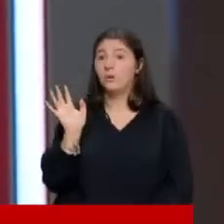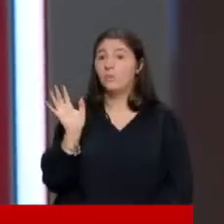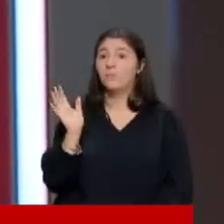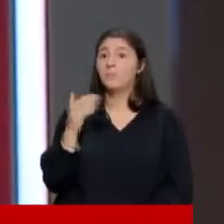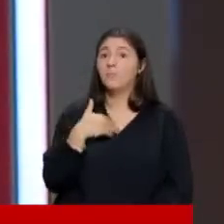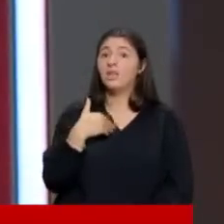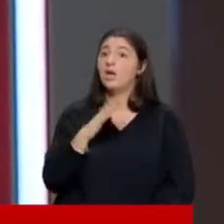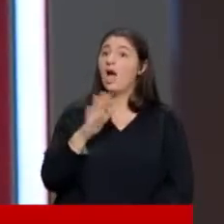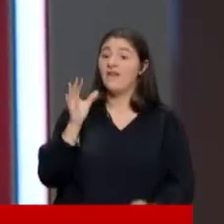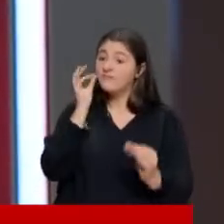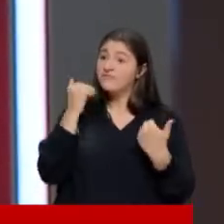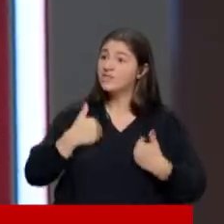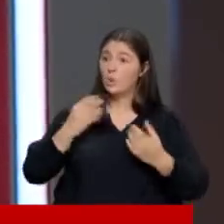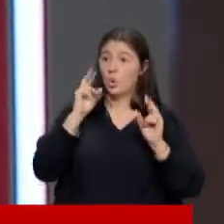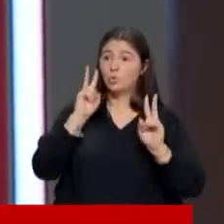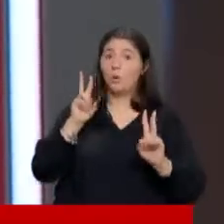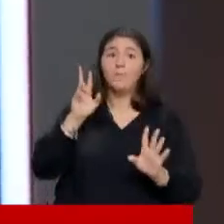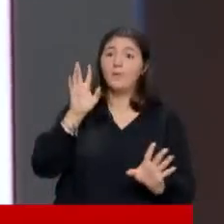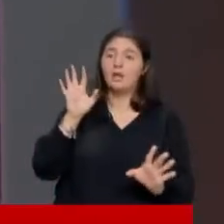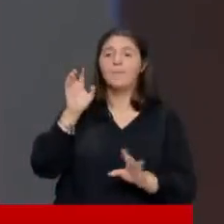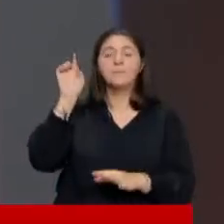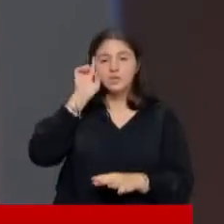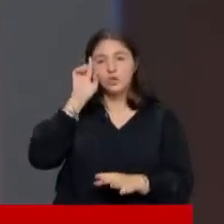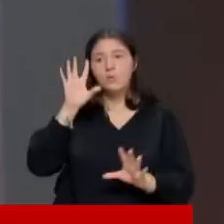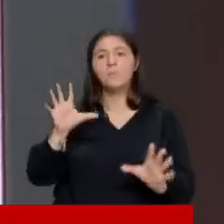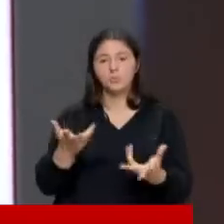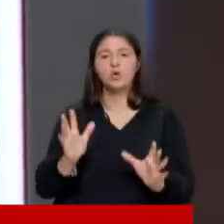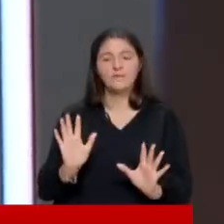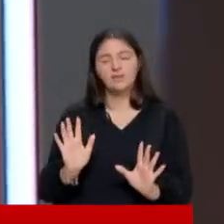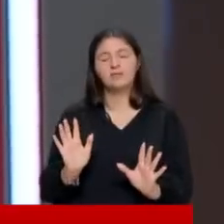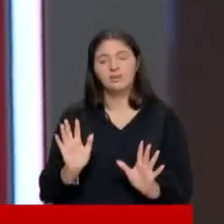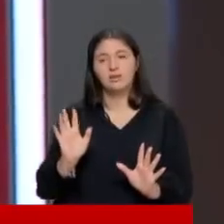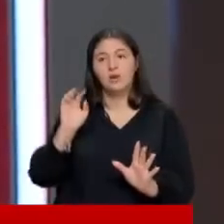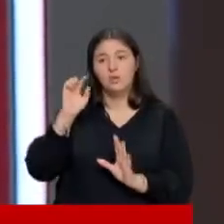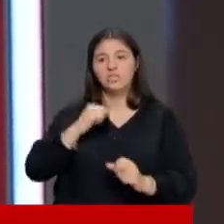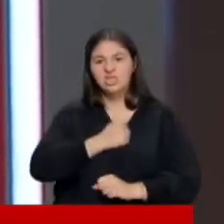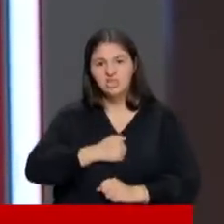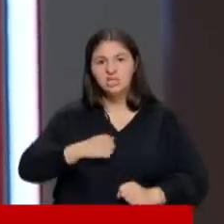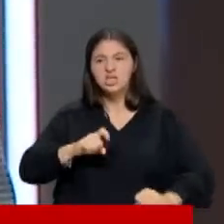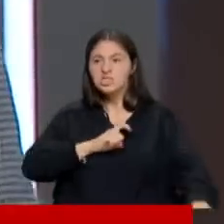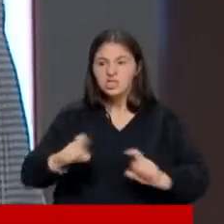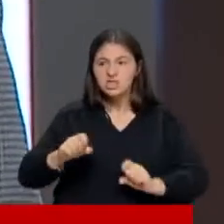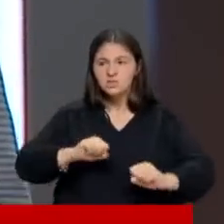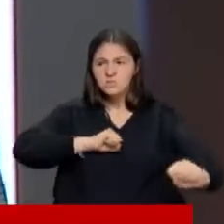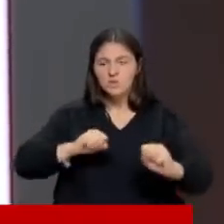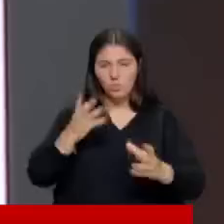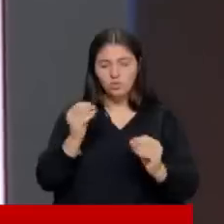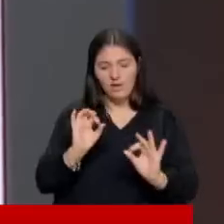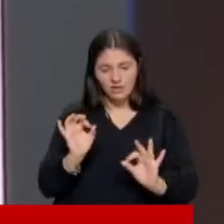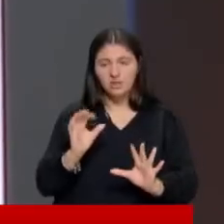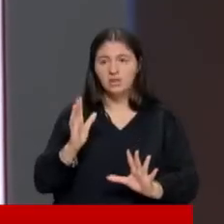gayet fiziki olarak görüyorum psikolog Psikolojimizi bozuyor tabii yani Öfkemizi arttırıyor